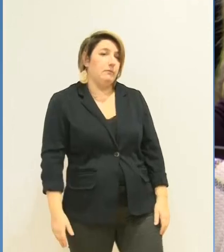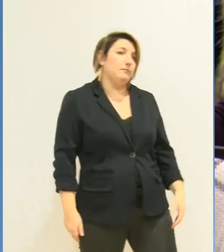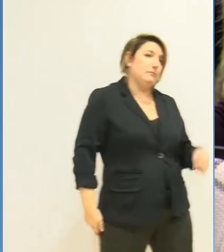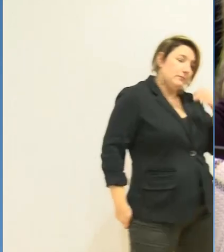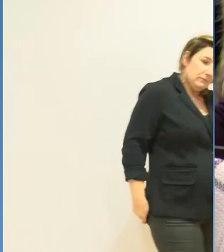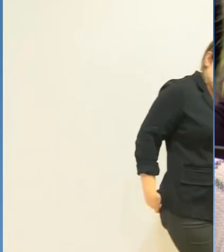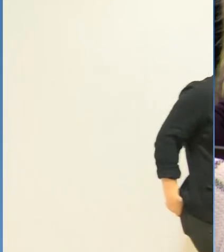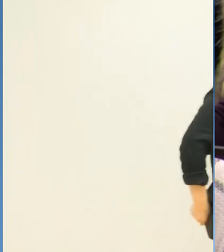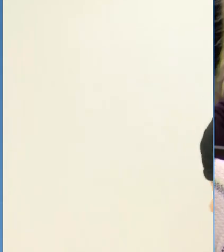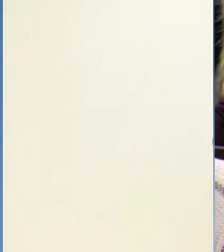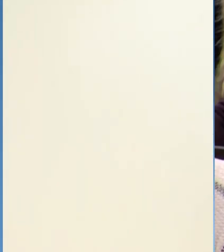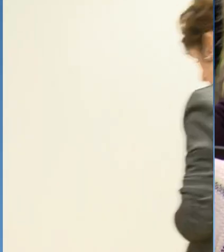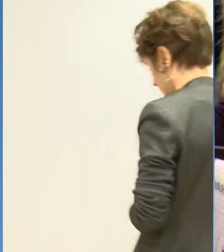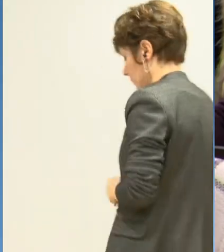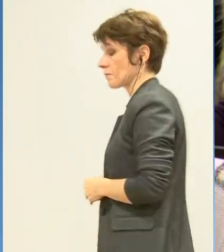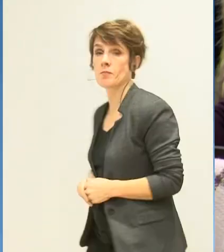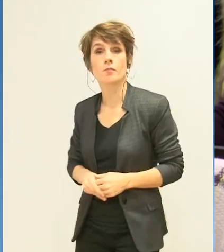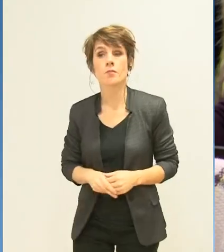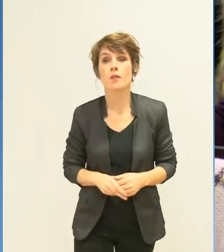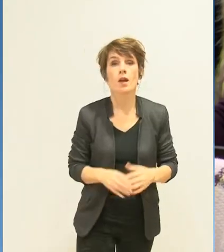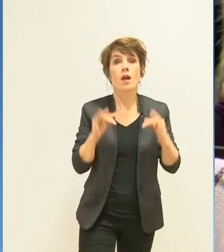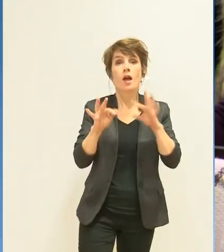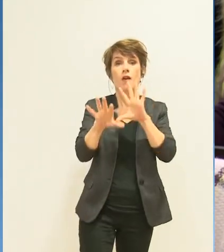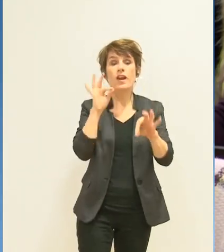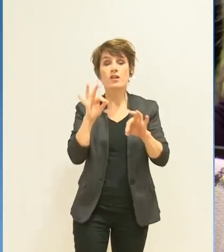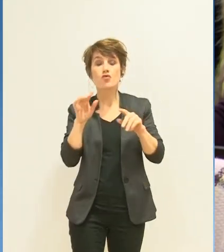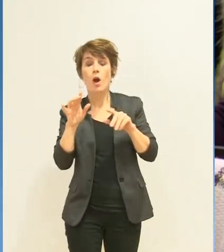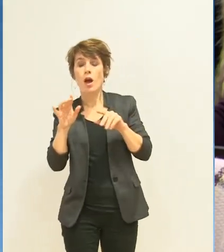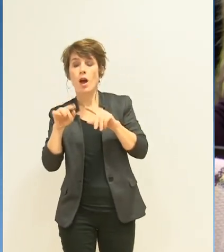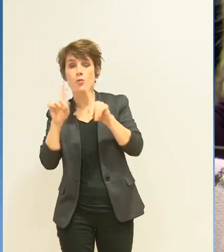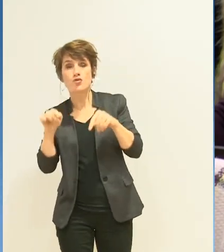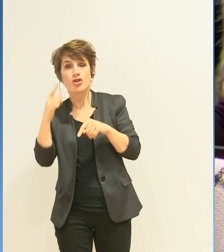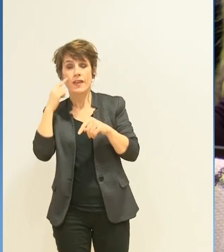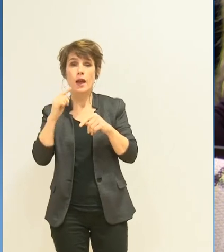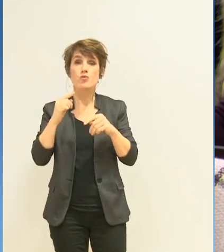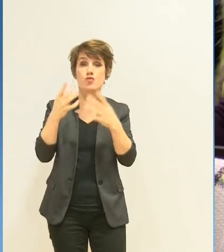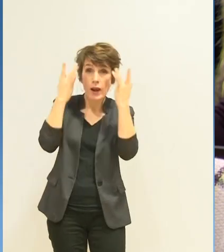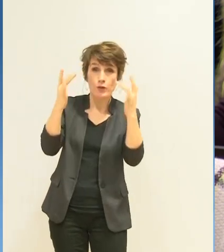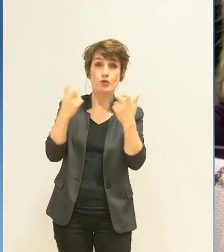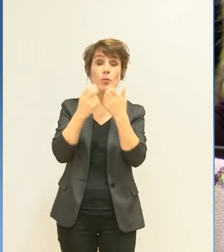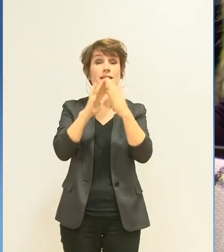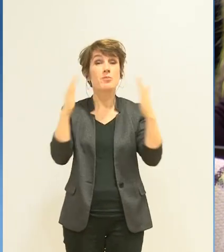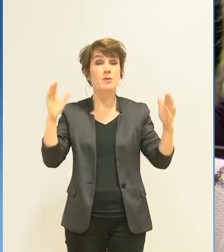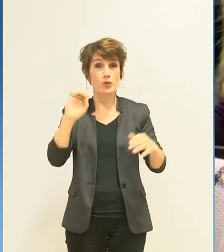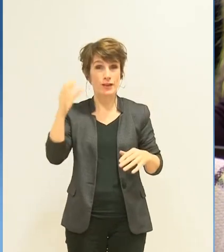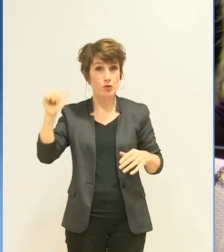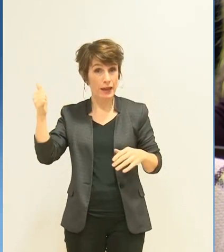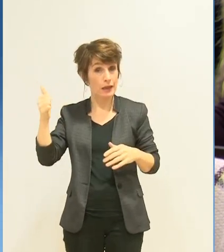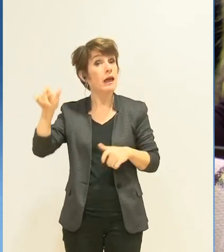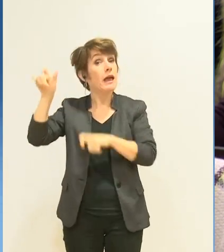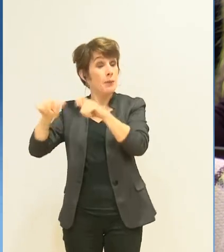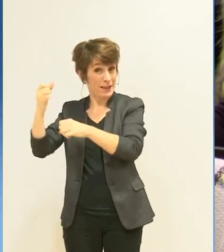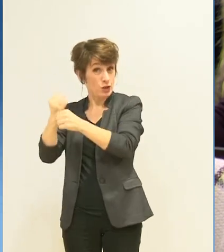s'agissant donc des choix budgétaires qui concerne la culture sur la bibliothèque numérique nous avons reçu une réaction des milieux decker